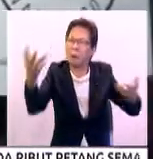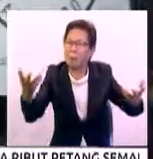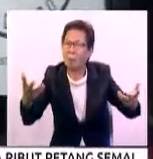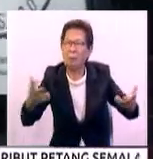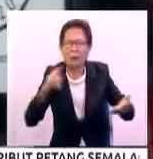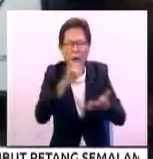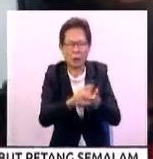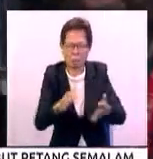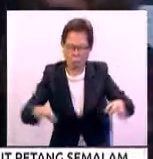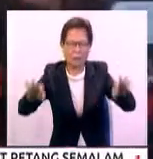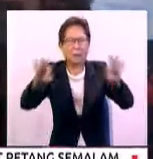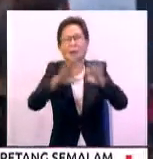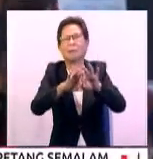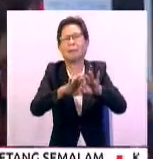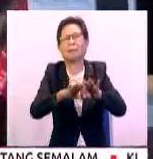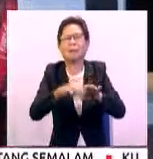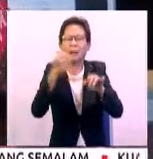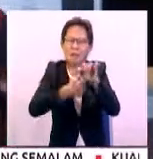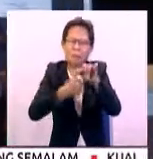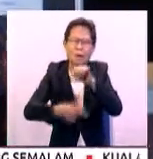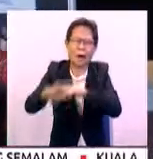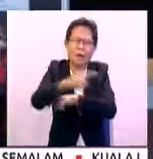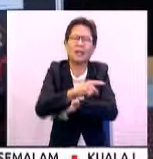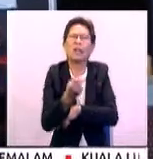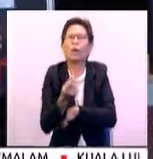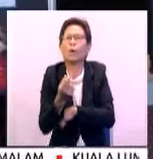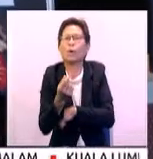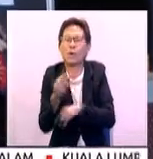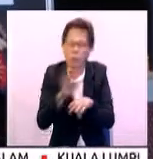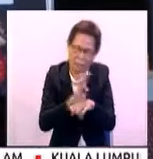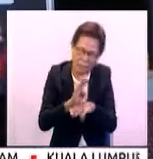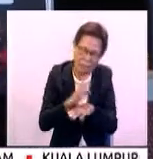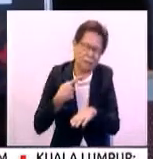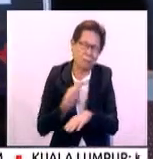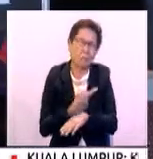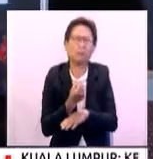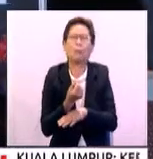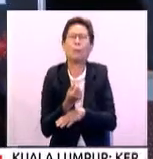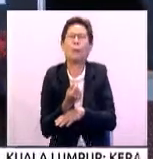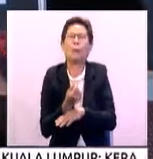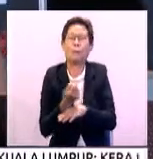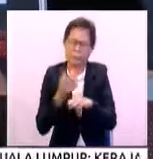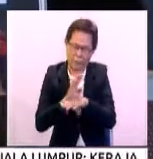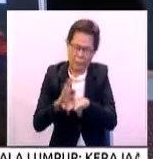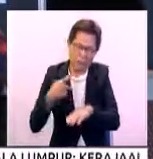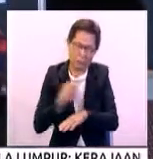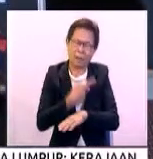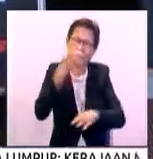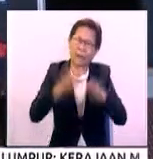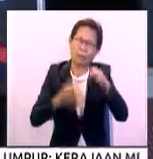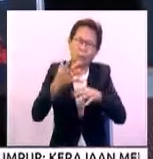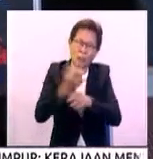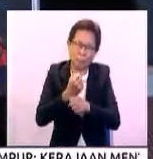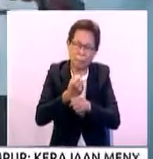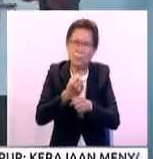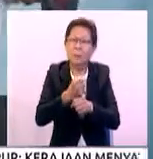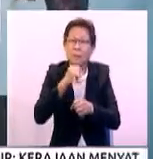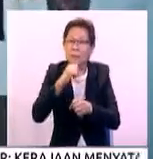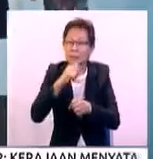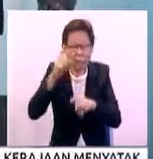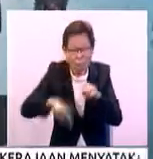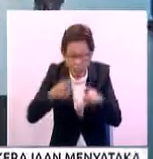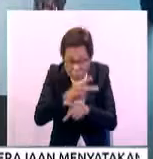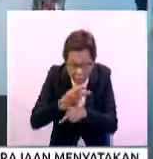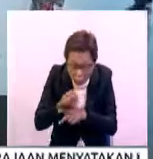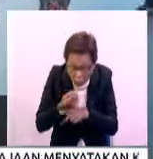untuk kita tiap-tiap hari ialah kos. Kos dari segi perniagaan kami. Sebab kalau kita tak dapat jaga kos kita, kita tak